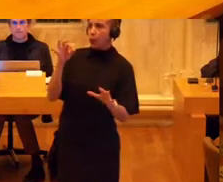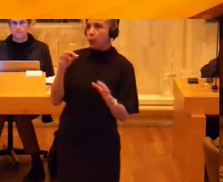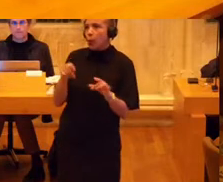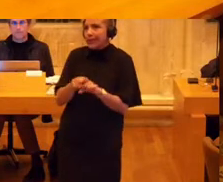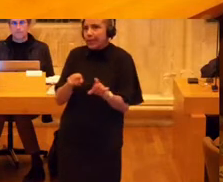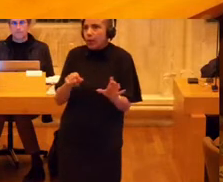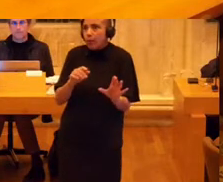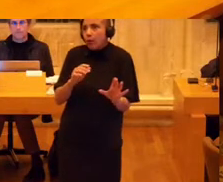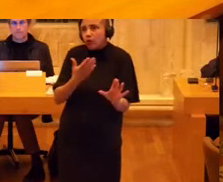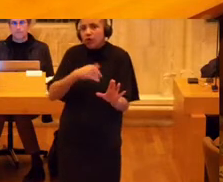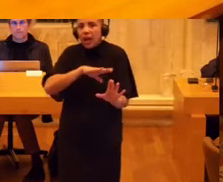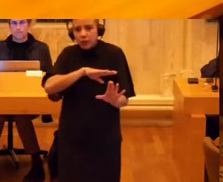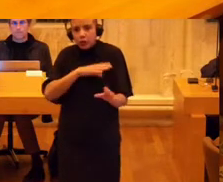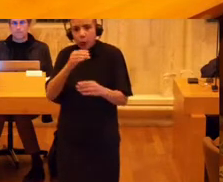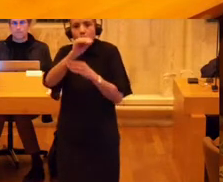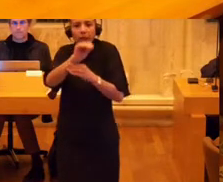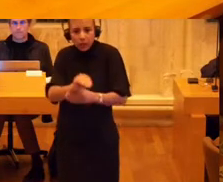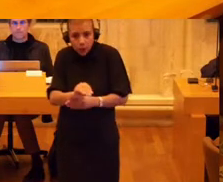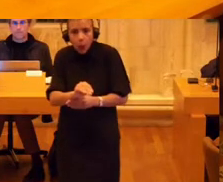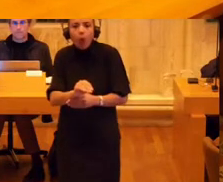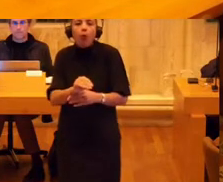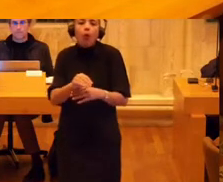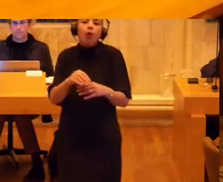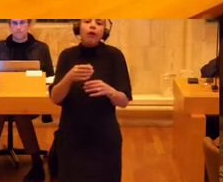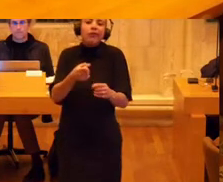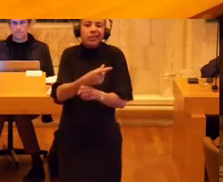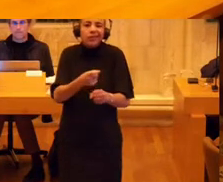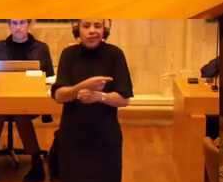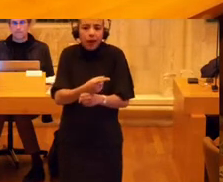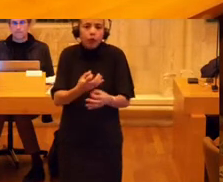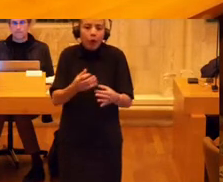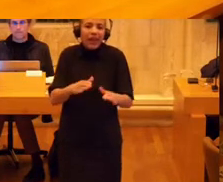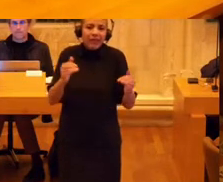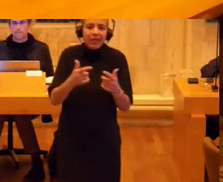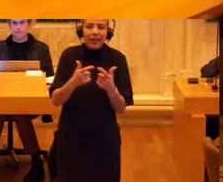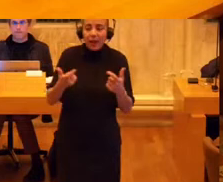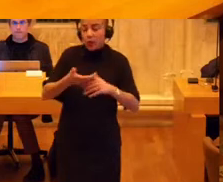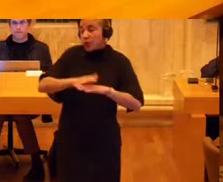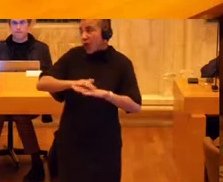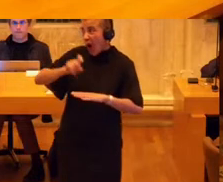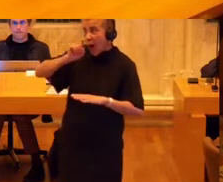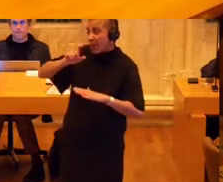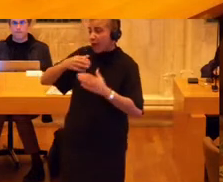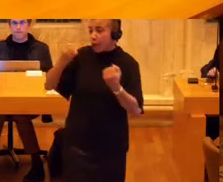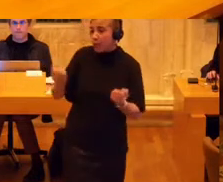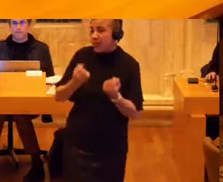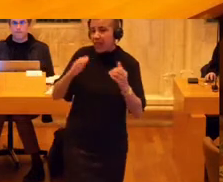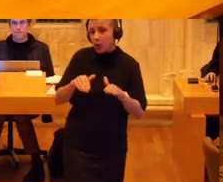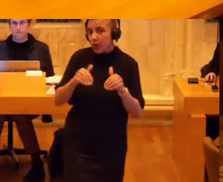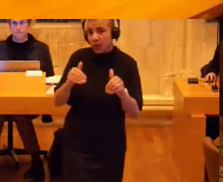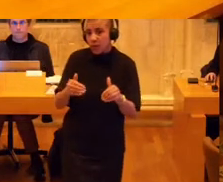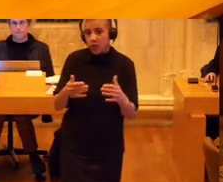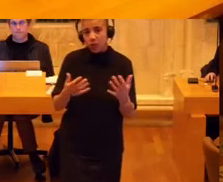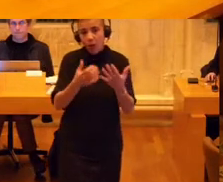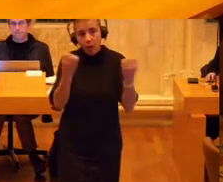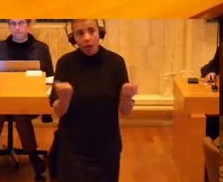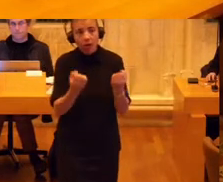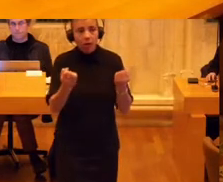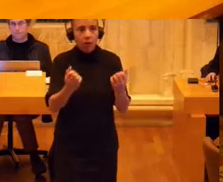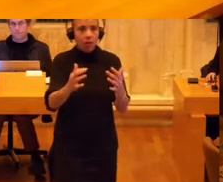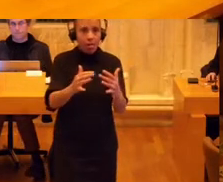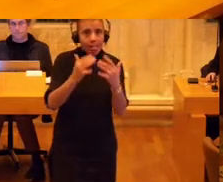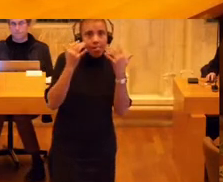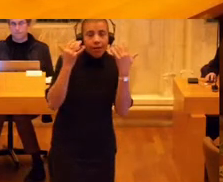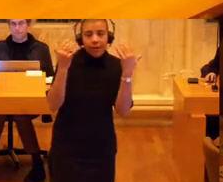Ce règlement reste encore trop permissif concernant la publicité de l'hyperconsommation qui nuit à notre cadre de vie, à notre